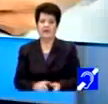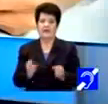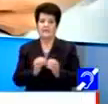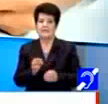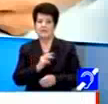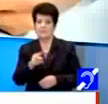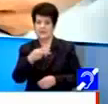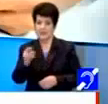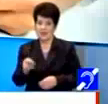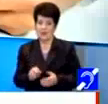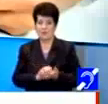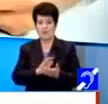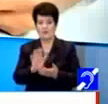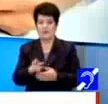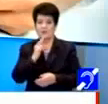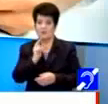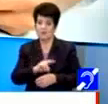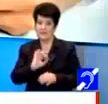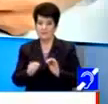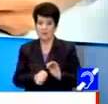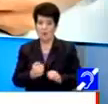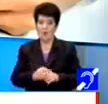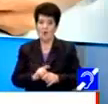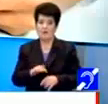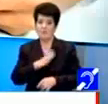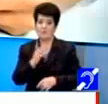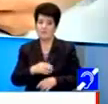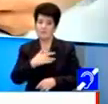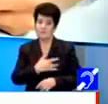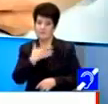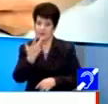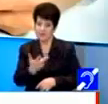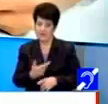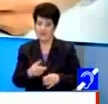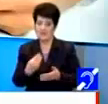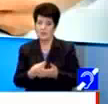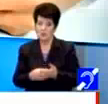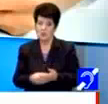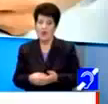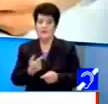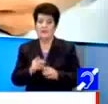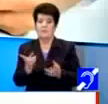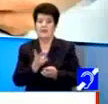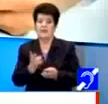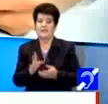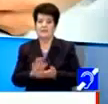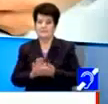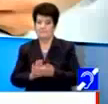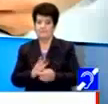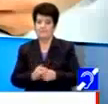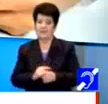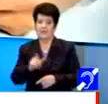10.000 de euro pentru renunțarea la o acuzație de viol. Banii au ajuns în mâinile a trei bănuiți care, în schimbul sumei, trebuiau să aranjeze lucrurile în așa fel